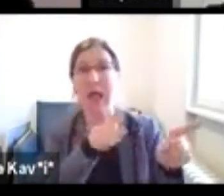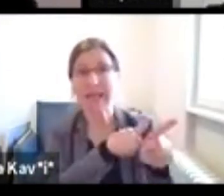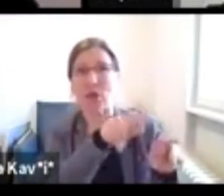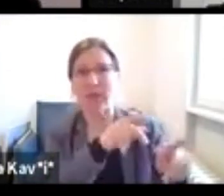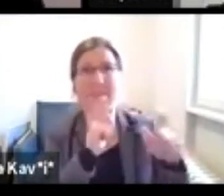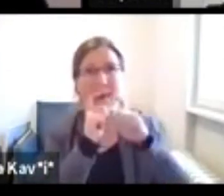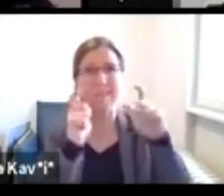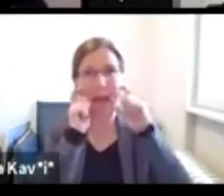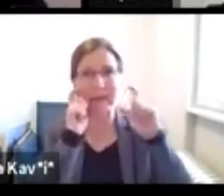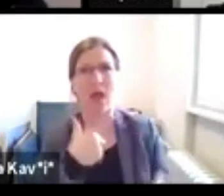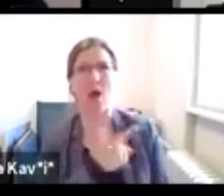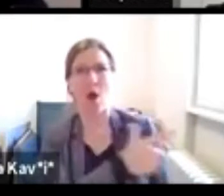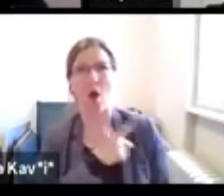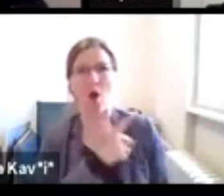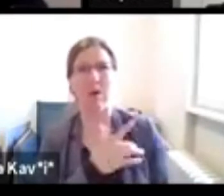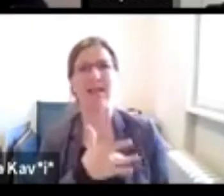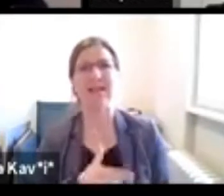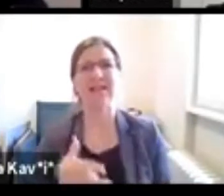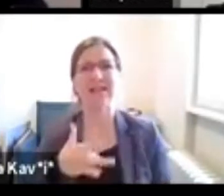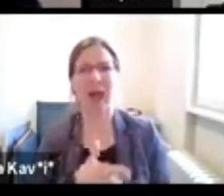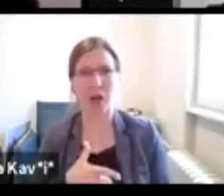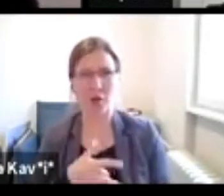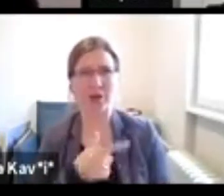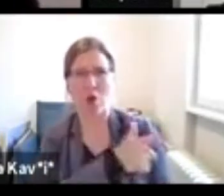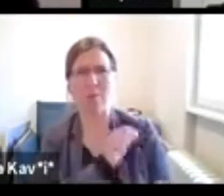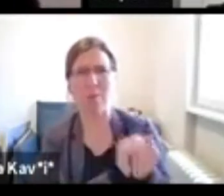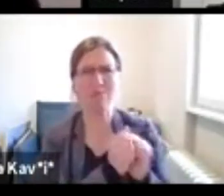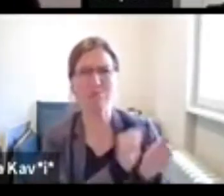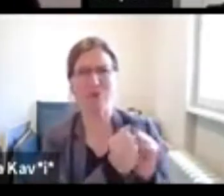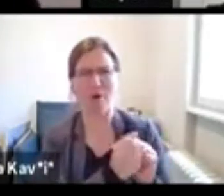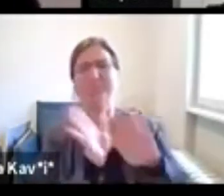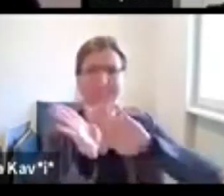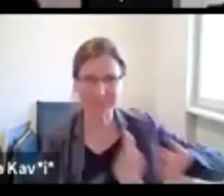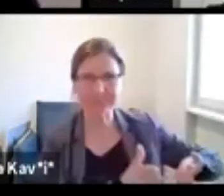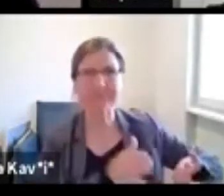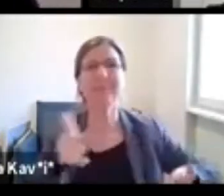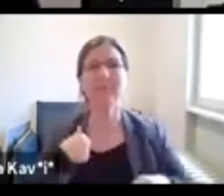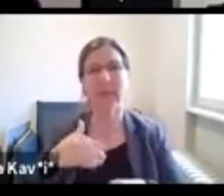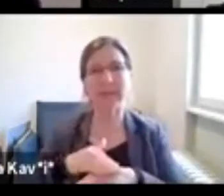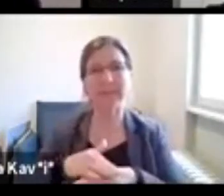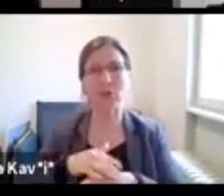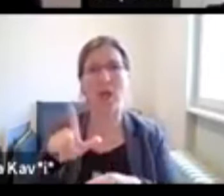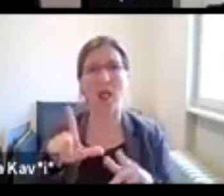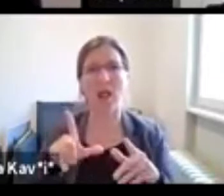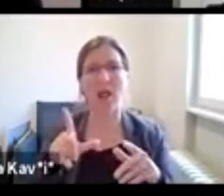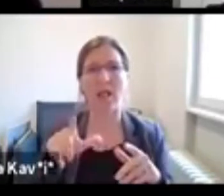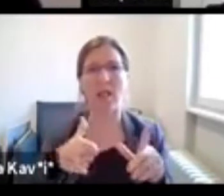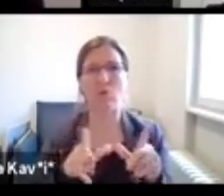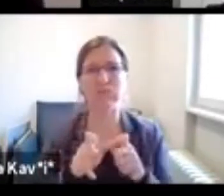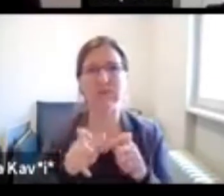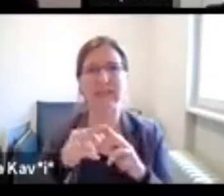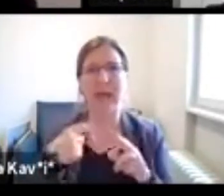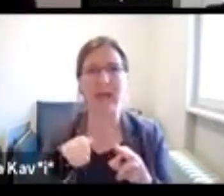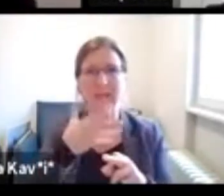zagorske krvi. Pozdravim i Ljubicu Lukačić, ispričavam se, nisam hijerarhijski išla, Ljubice. Sve u redu, srdačan pozdrav